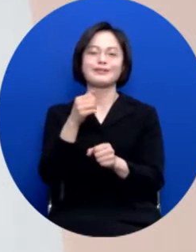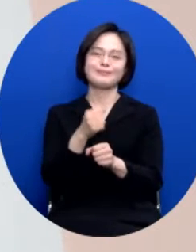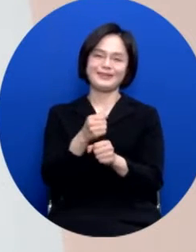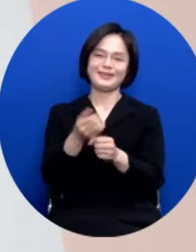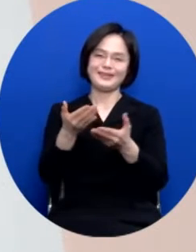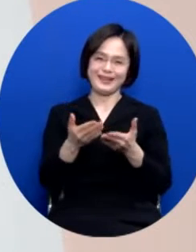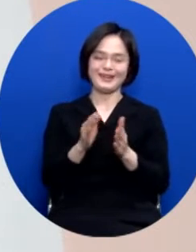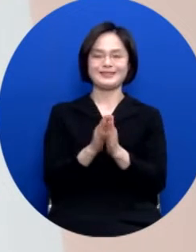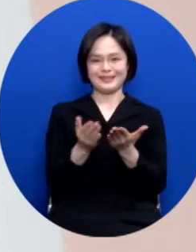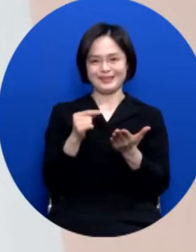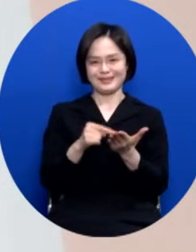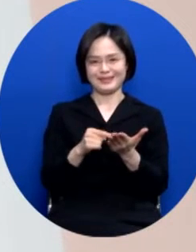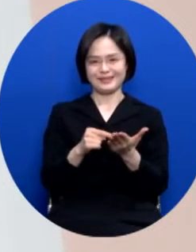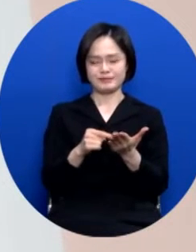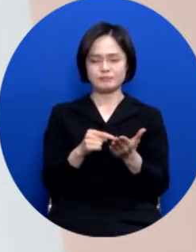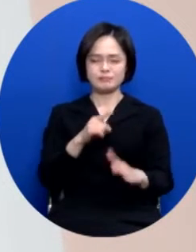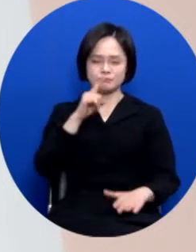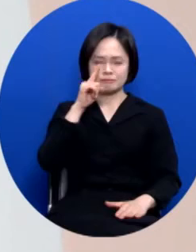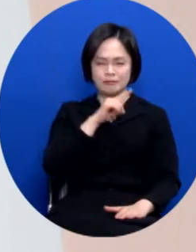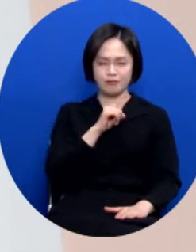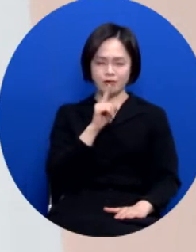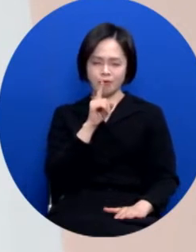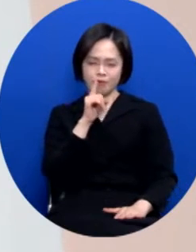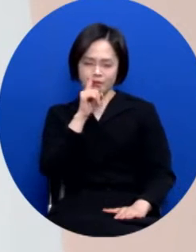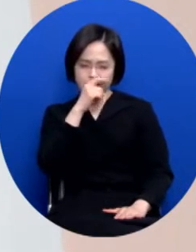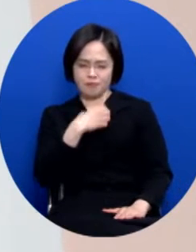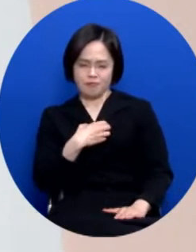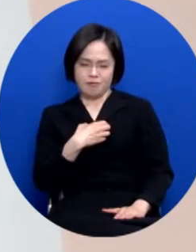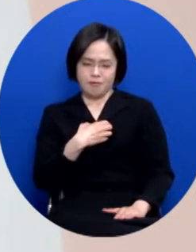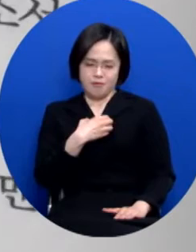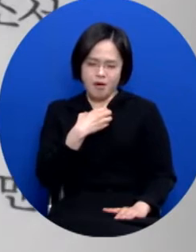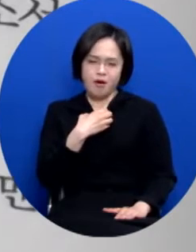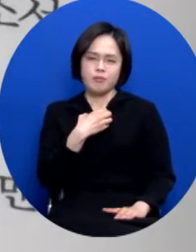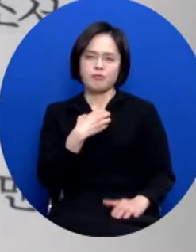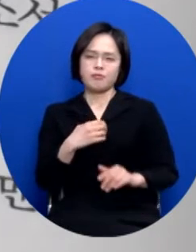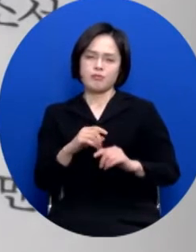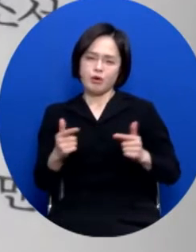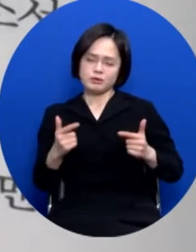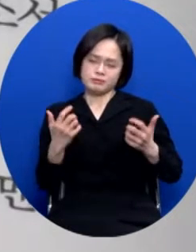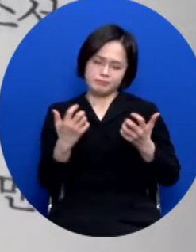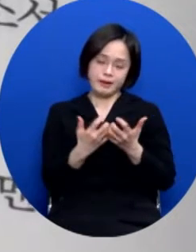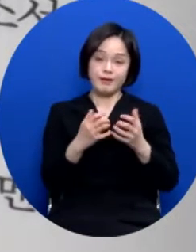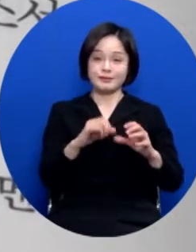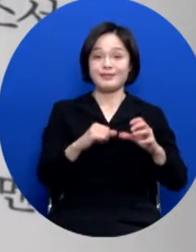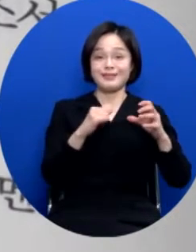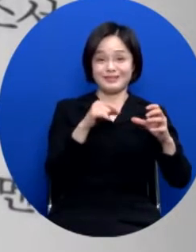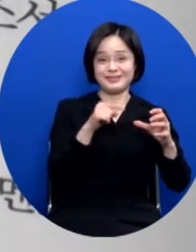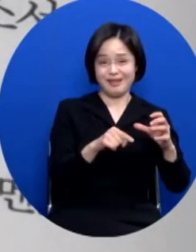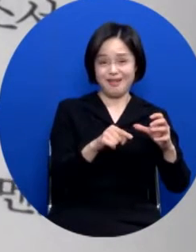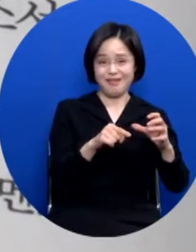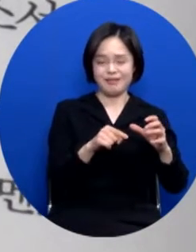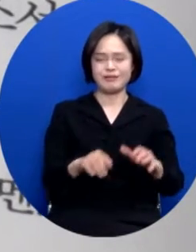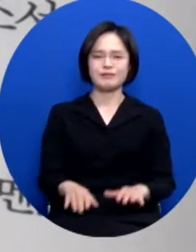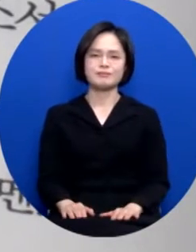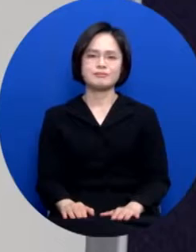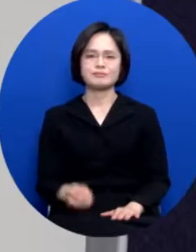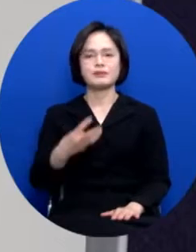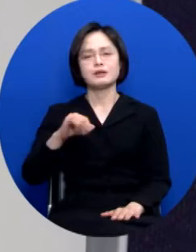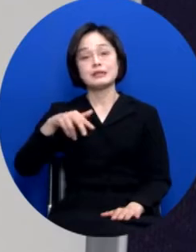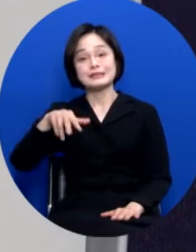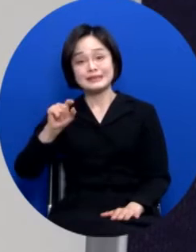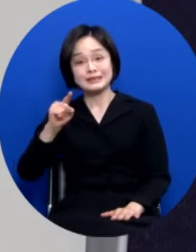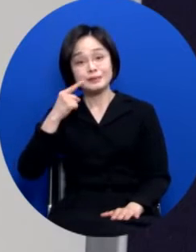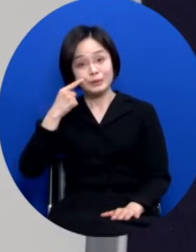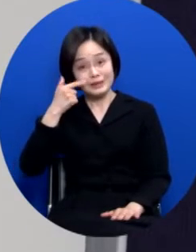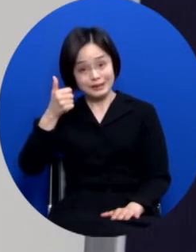악과 추함, 비열함이 만연한 세상. 저자 뉴라이프 펠로십 교회 리치 빌로다스 목사는